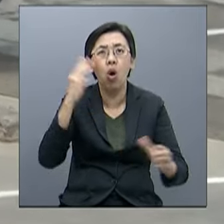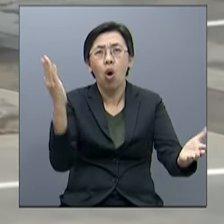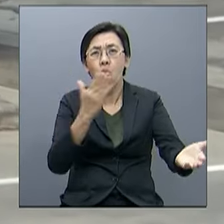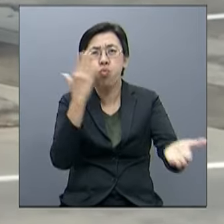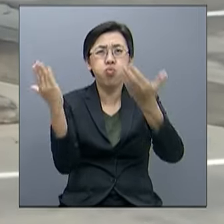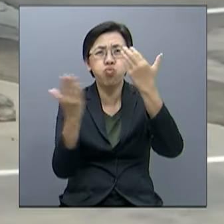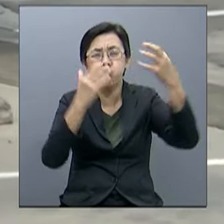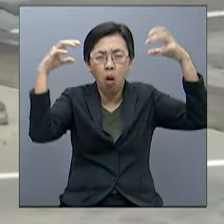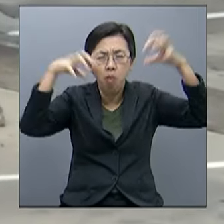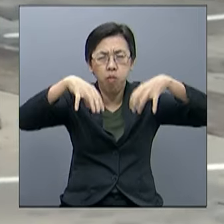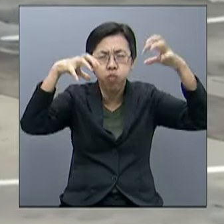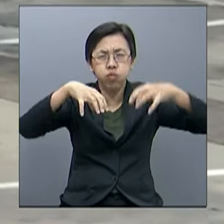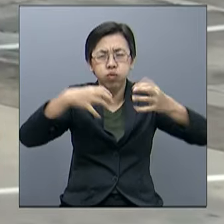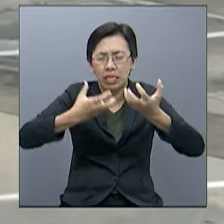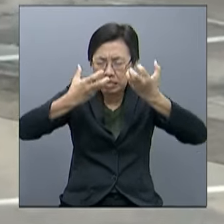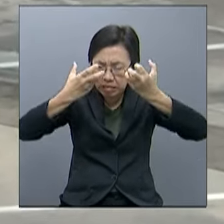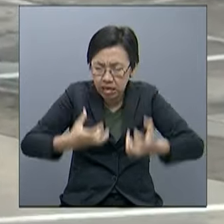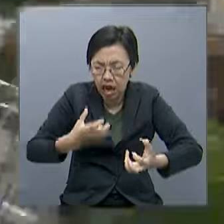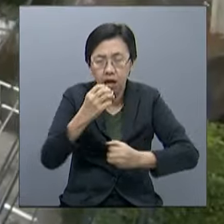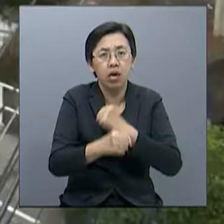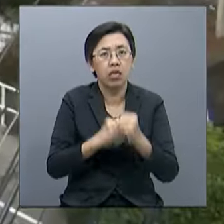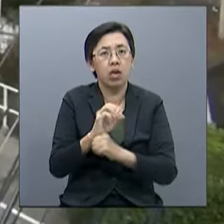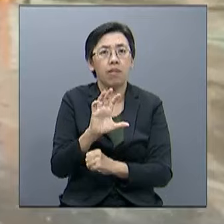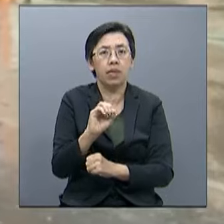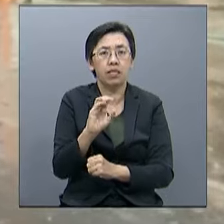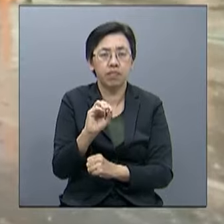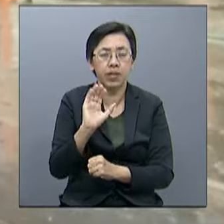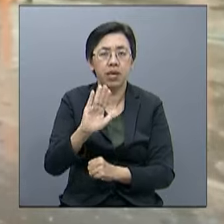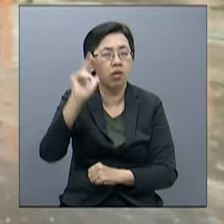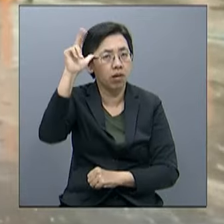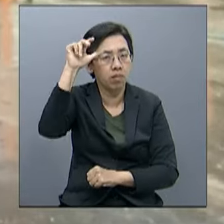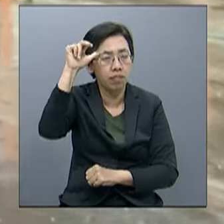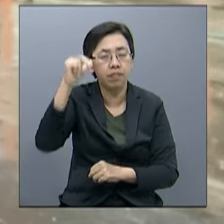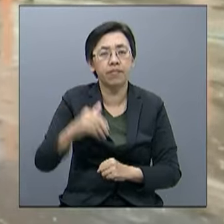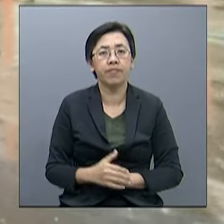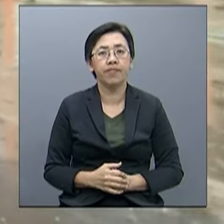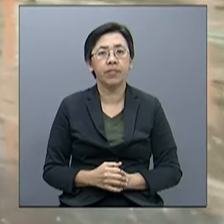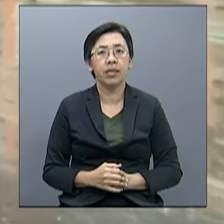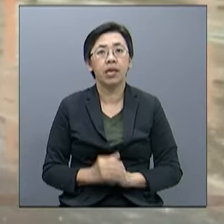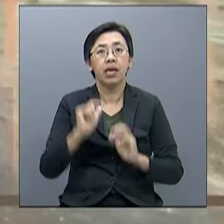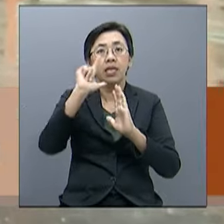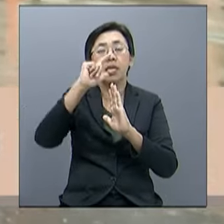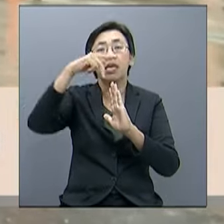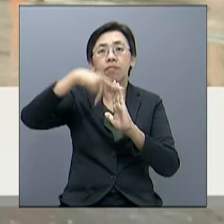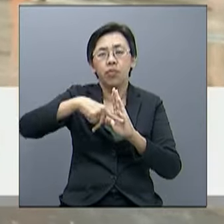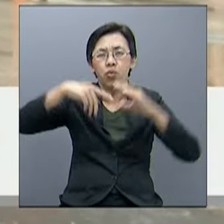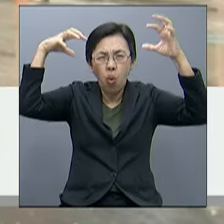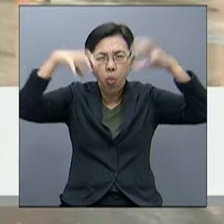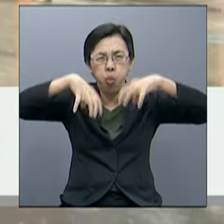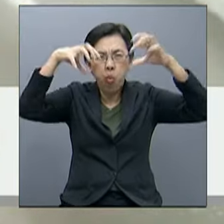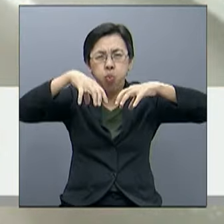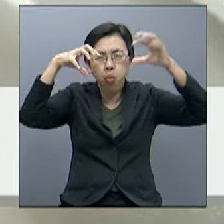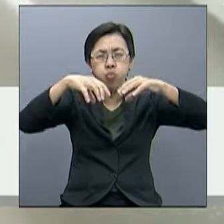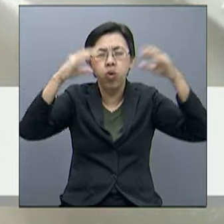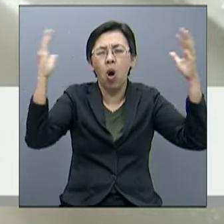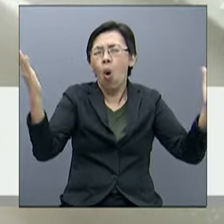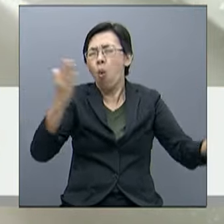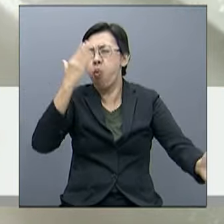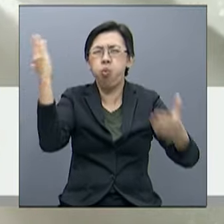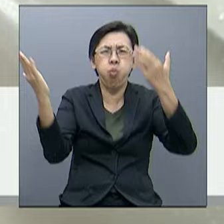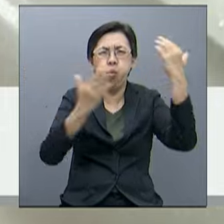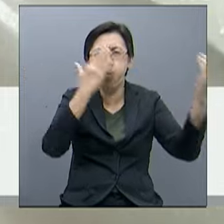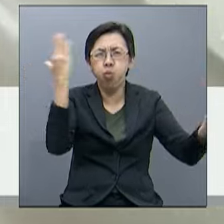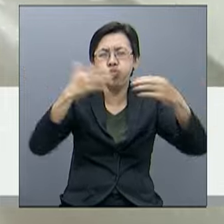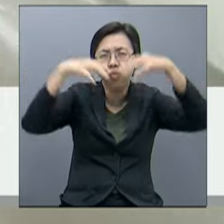งนี้รุนแรงที่สุดในรอบ50ปีค่ะก็ไม่ต่างจากที่ลำพูนนะคะมีฝนตกหนักพายุรุนแรงสร้างความเสียห